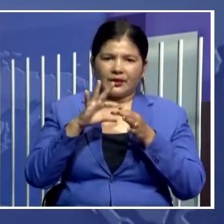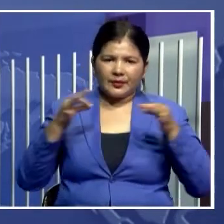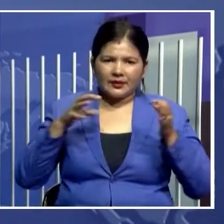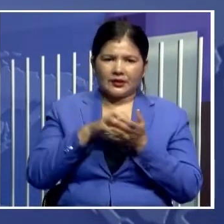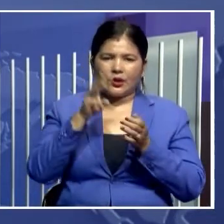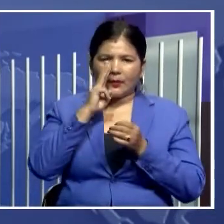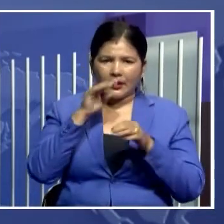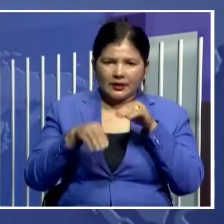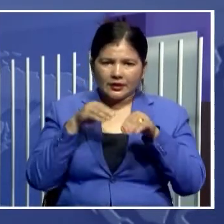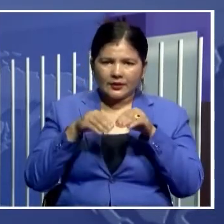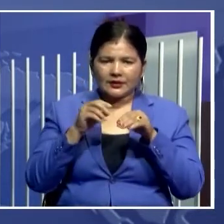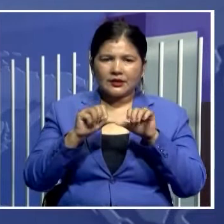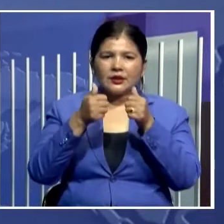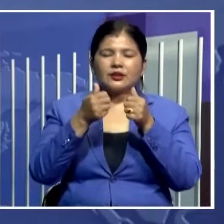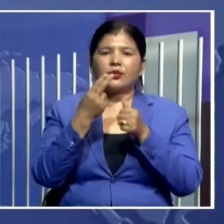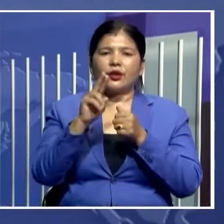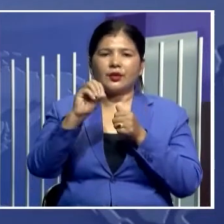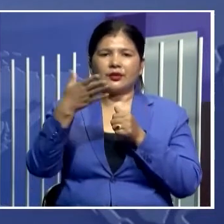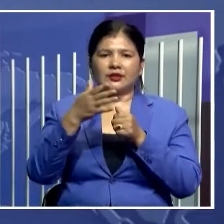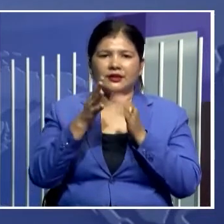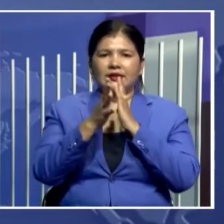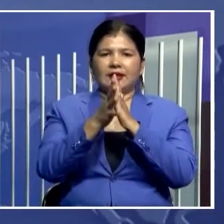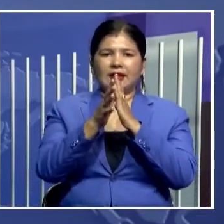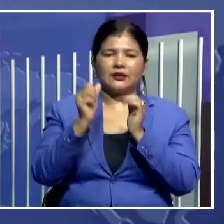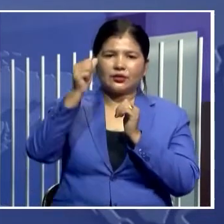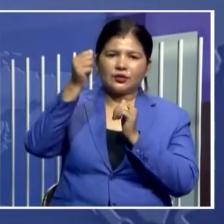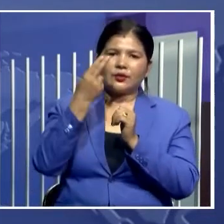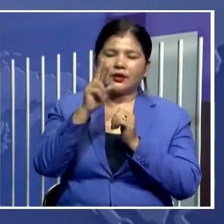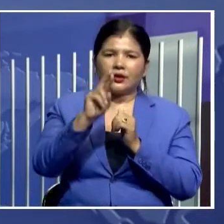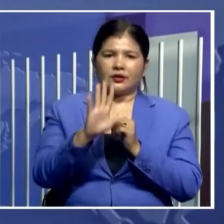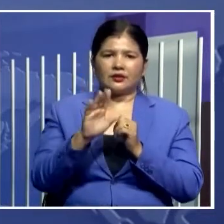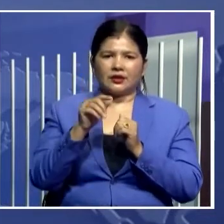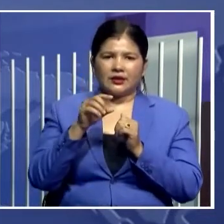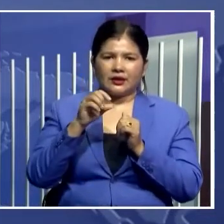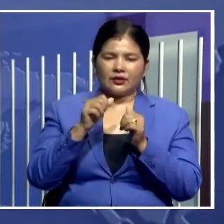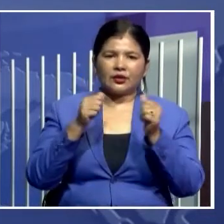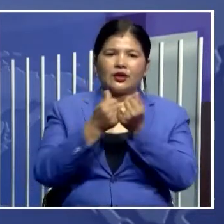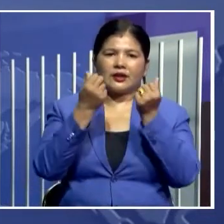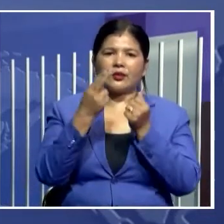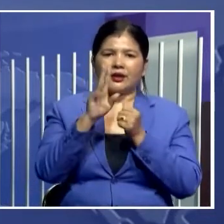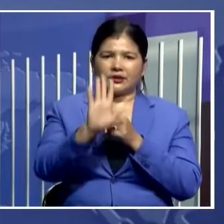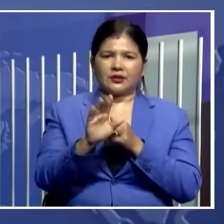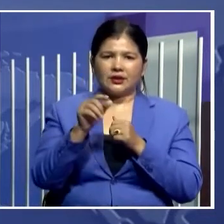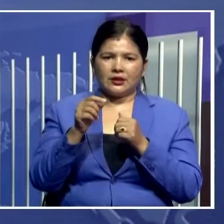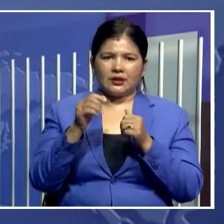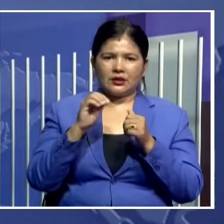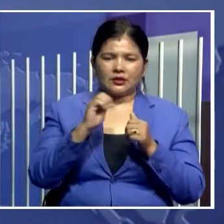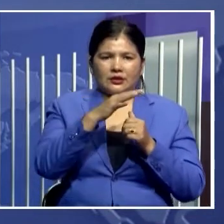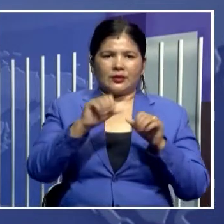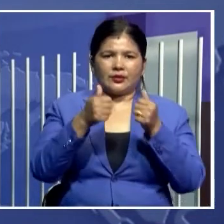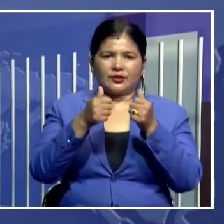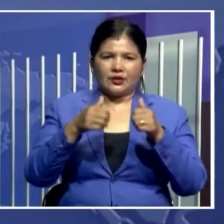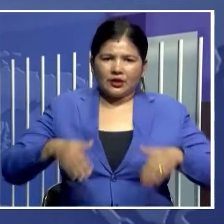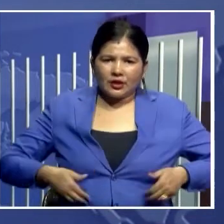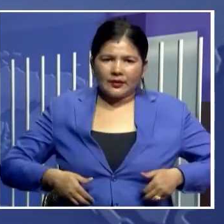ठाउँमा निर्वाचित भइसकेपछि ऱ्याली जुलुसहरू भइरहेका छन्। यही क्रममा केही ठाउँमा घटनाहरू भइरहेका छन्, जस्तो कि सल्यानमा विजय उत्सव